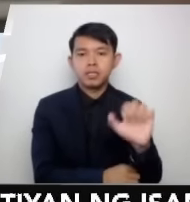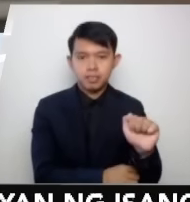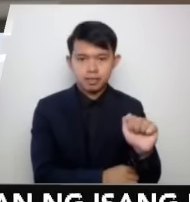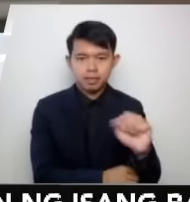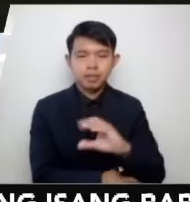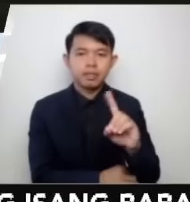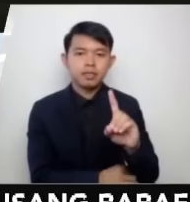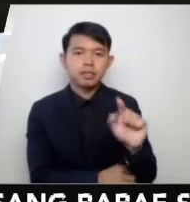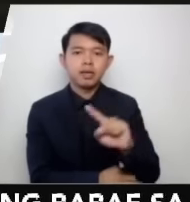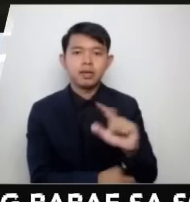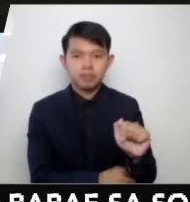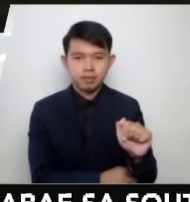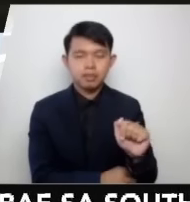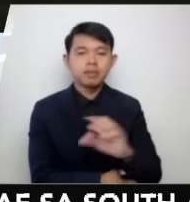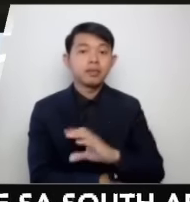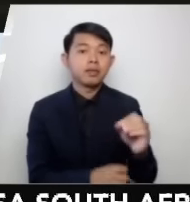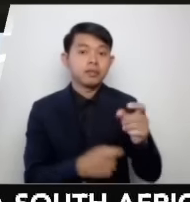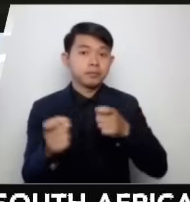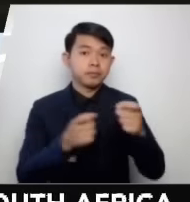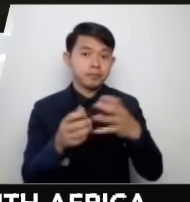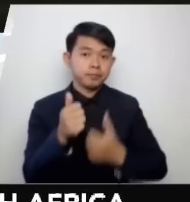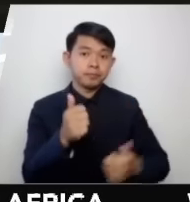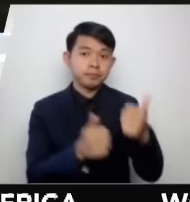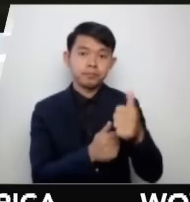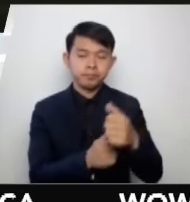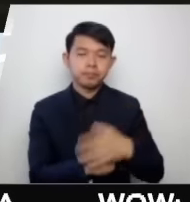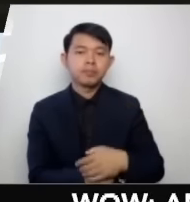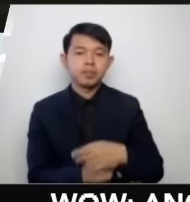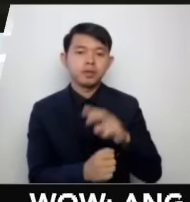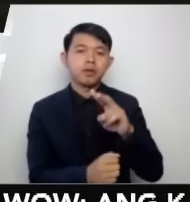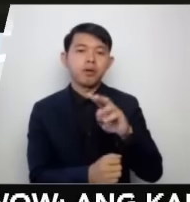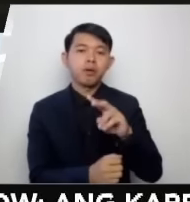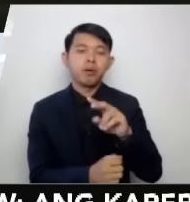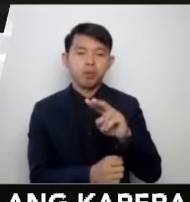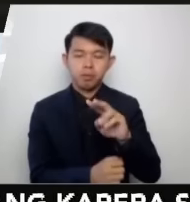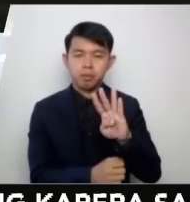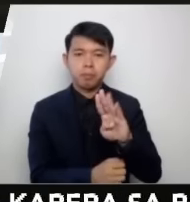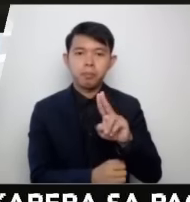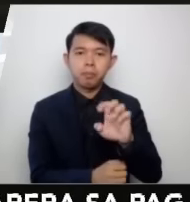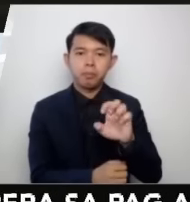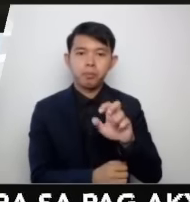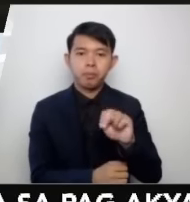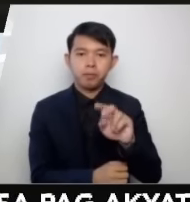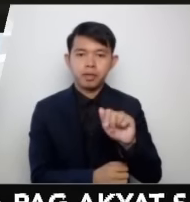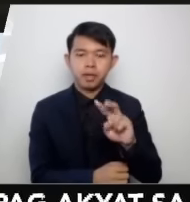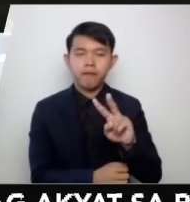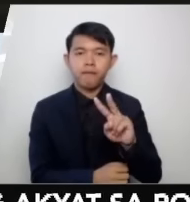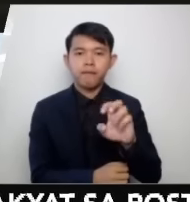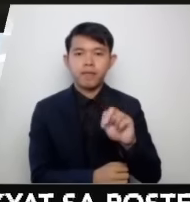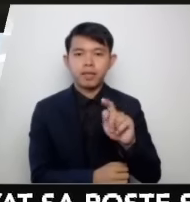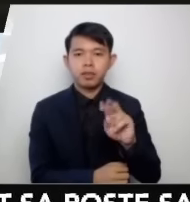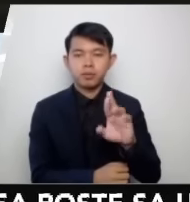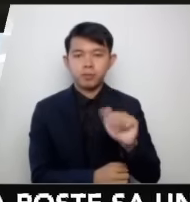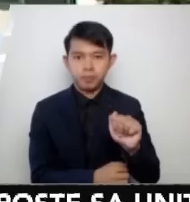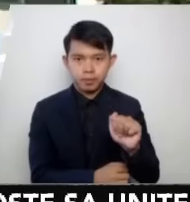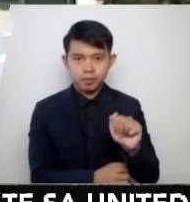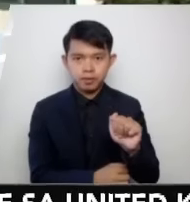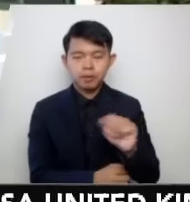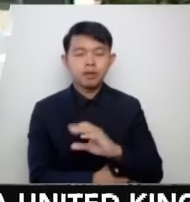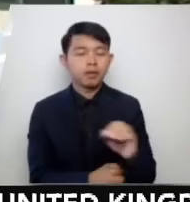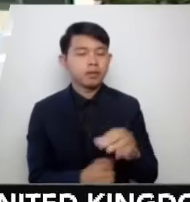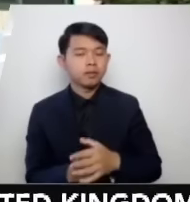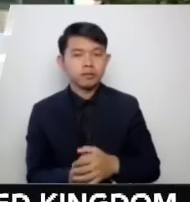Management Division Chief Gregoria Buenaventura. Pinabawi na rin ng Sandigan Bayan ang hold departure order laban sa